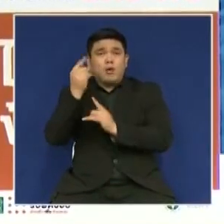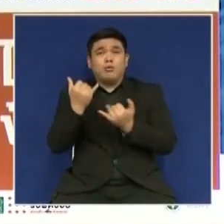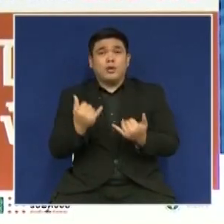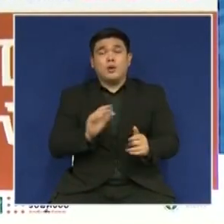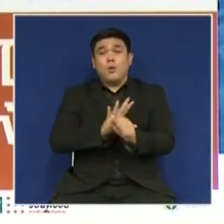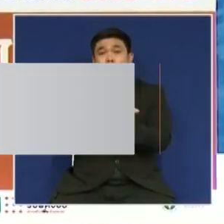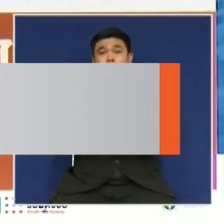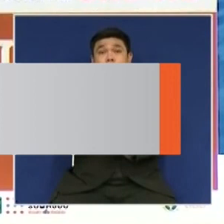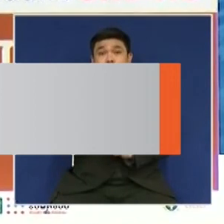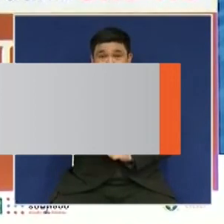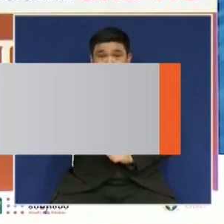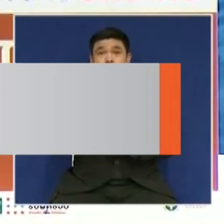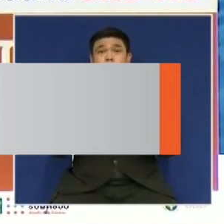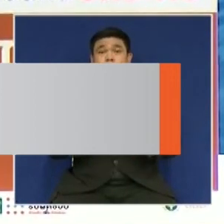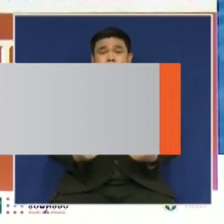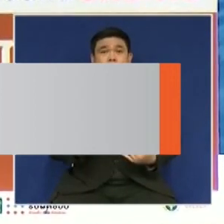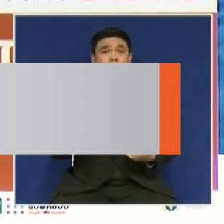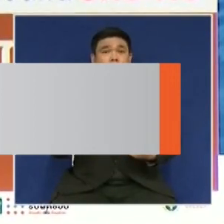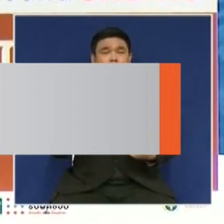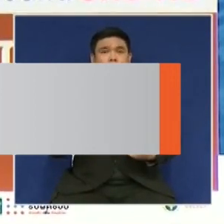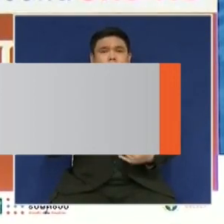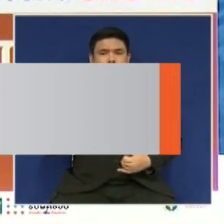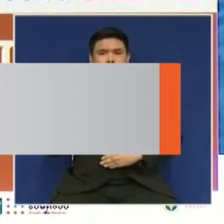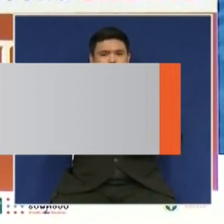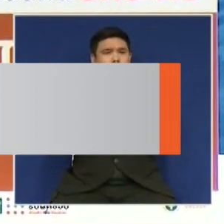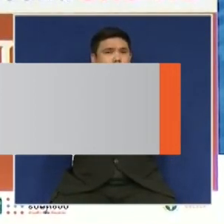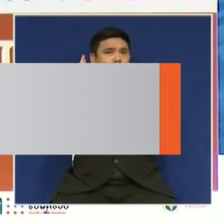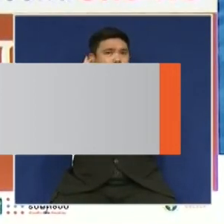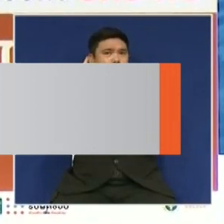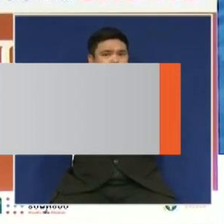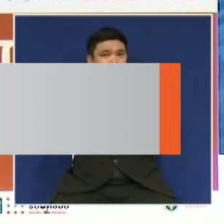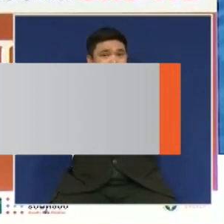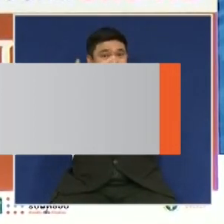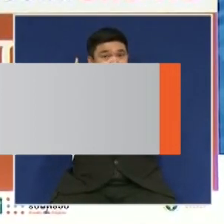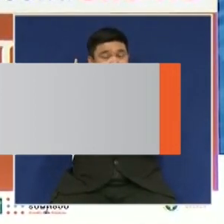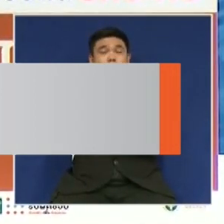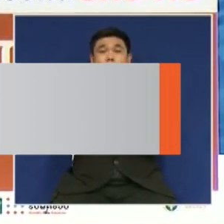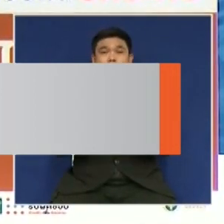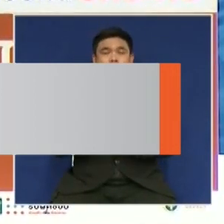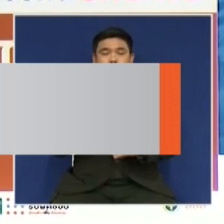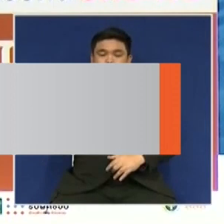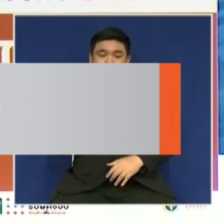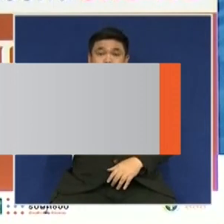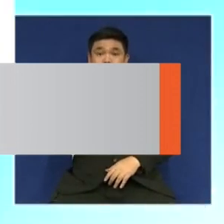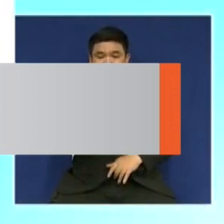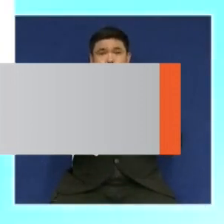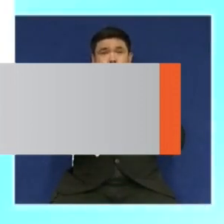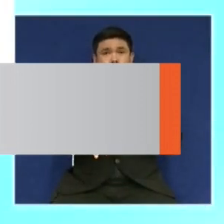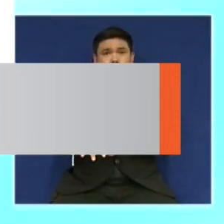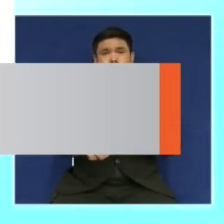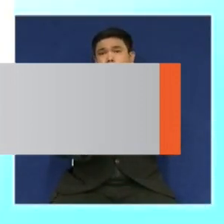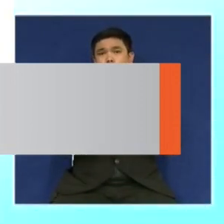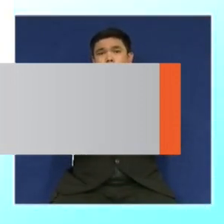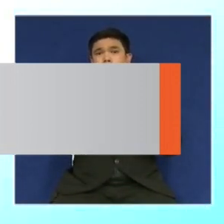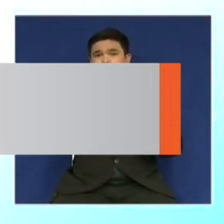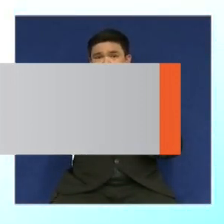ด-19 นะครับซึ่งวันนี้เรามีความก้าวหน้าของการสอบสวนโรคในพื้นที่จังหวัดสมุทรสาครโดย